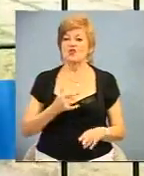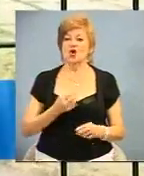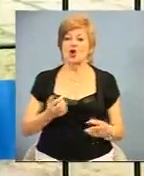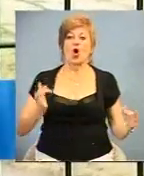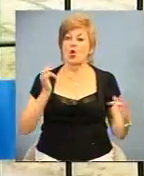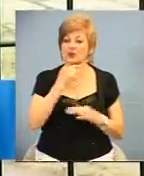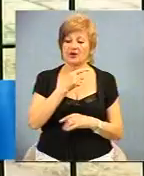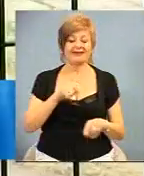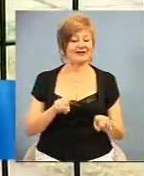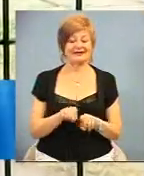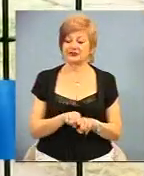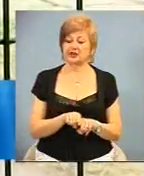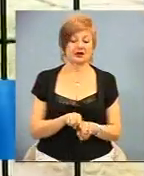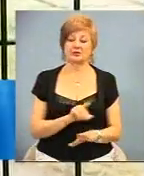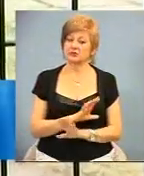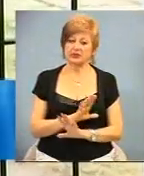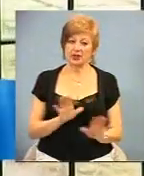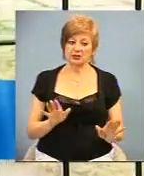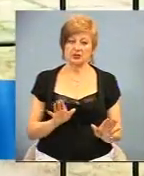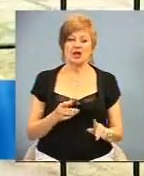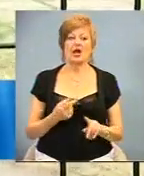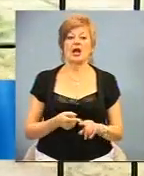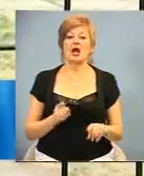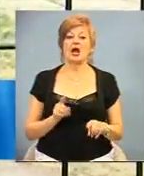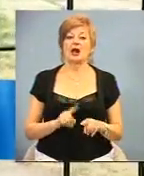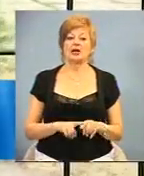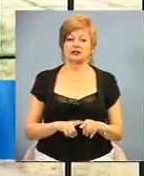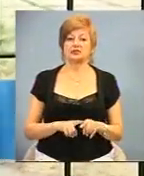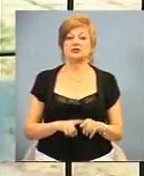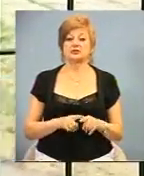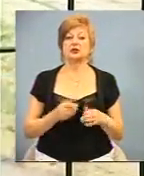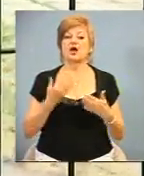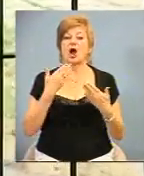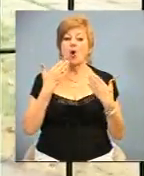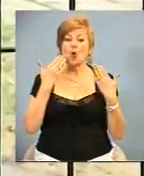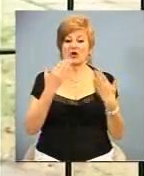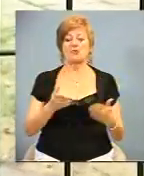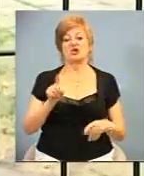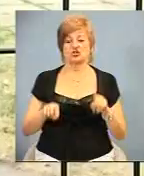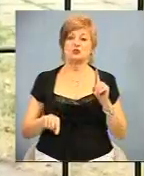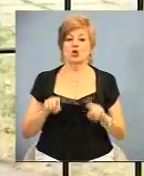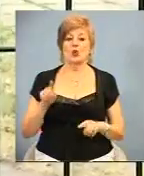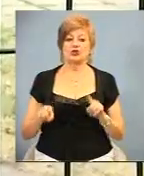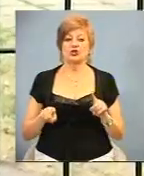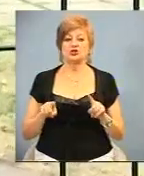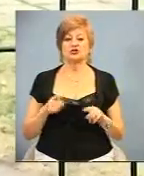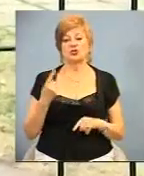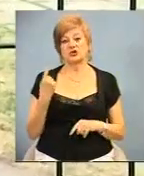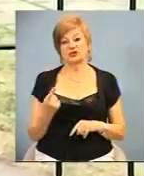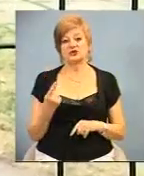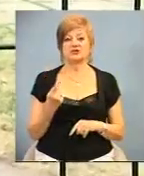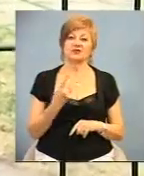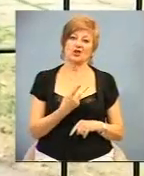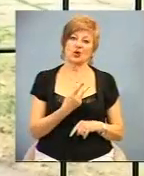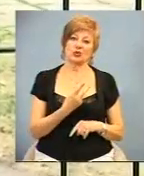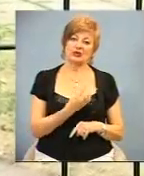отравление так не проходить. Вот. Это они обращались там периодически там в один день, во второй день,